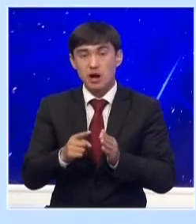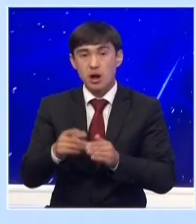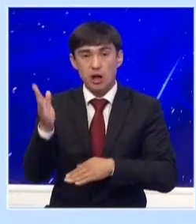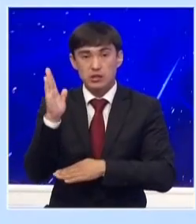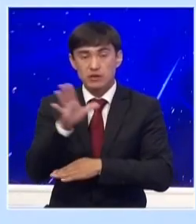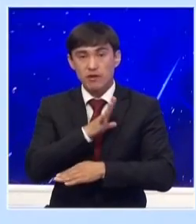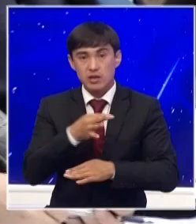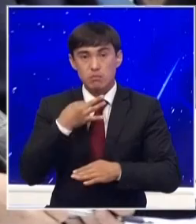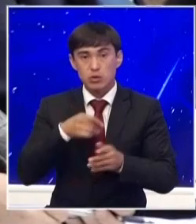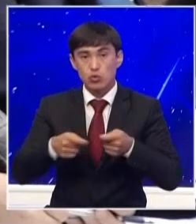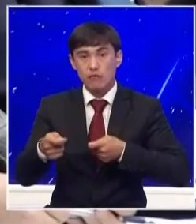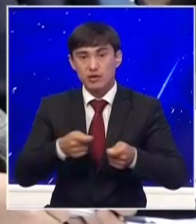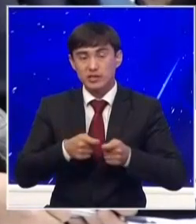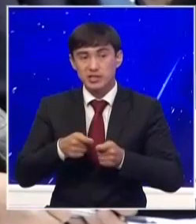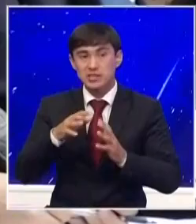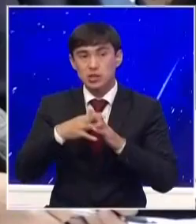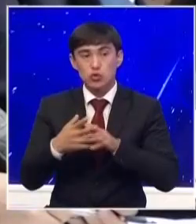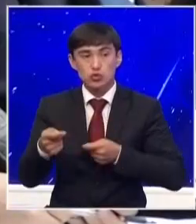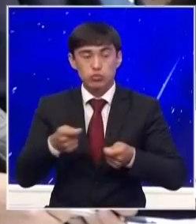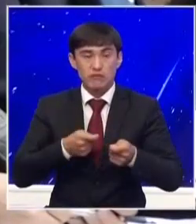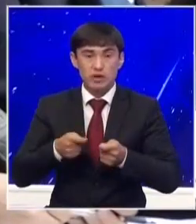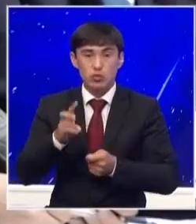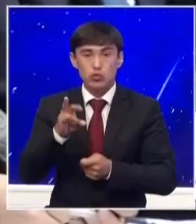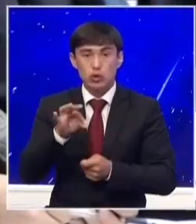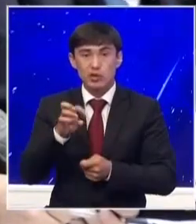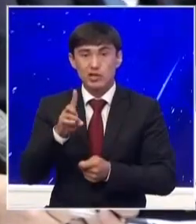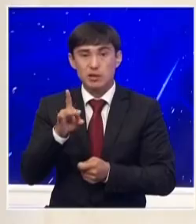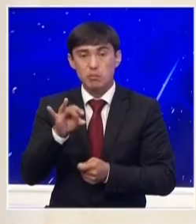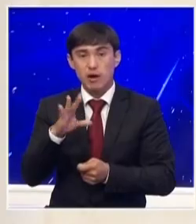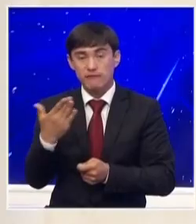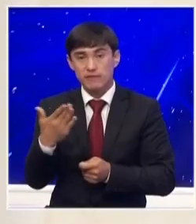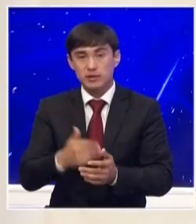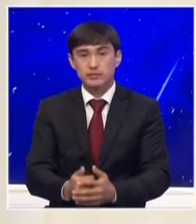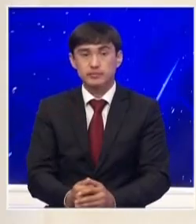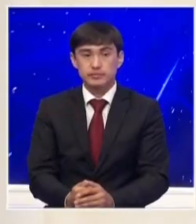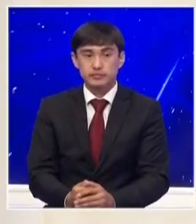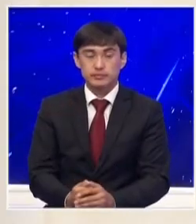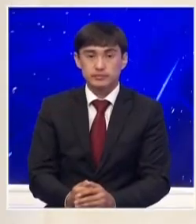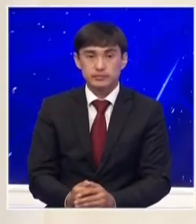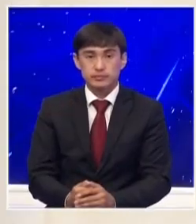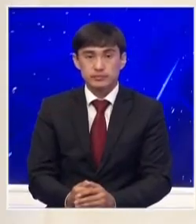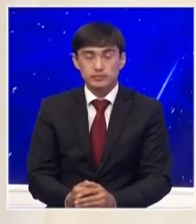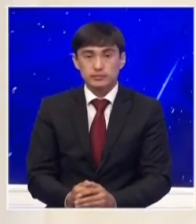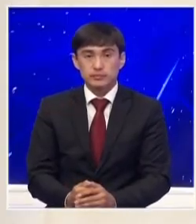голосование представил руководитель сельхозуправления Нурдаулет Кененбаев.